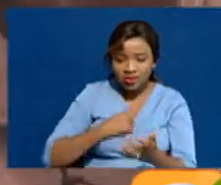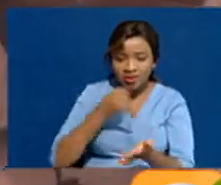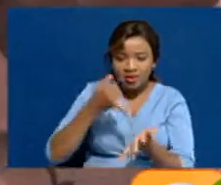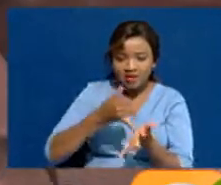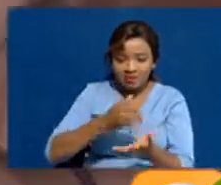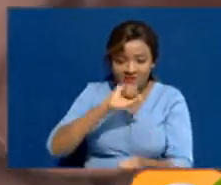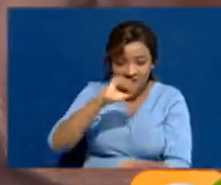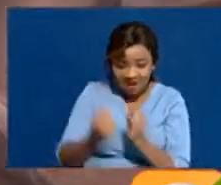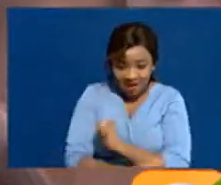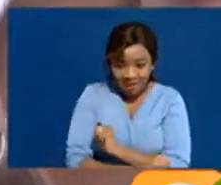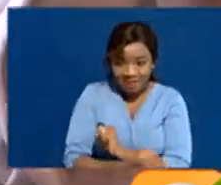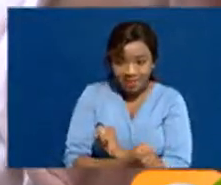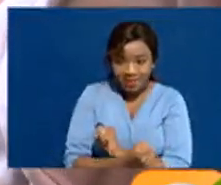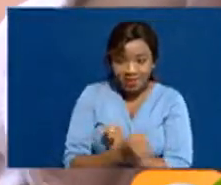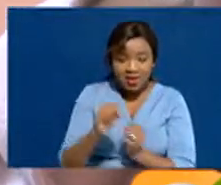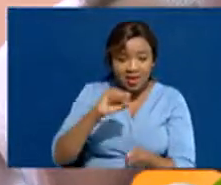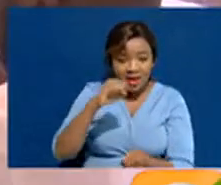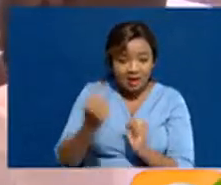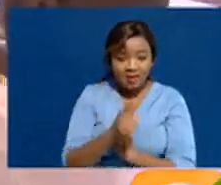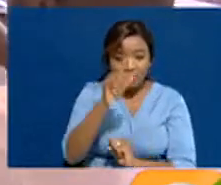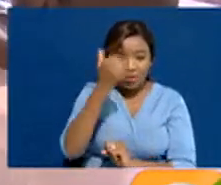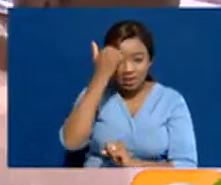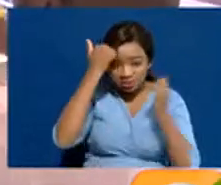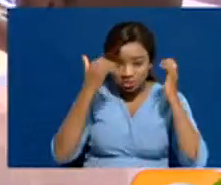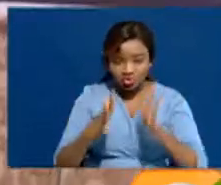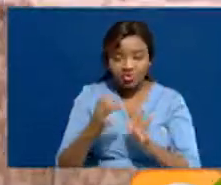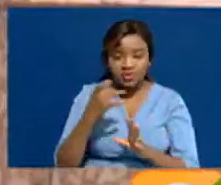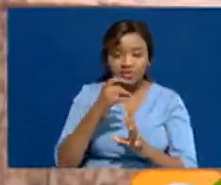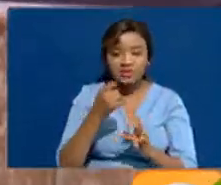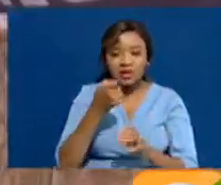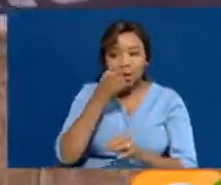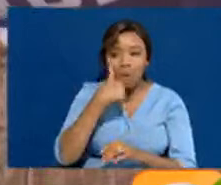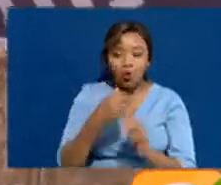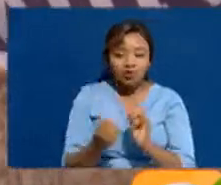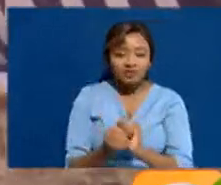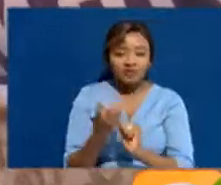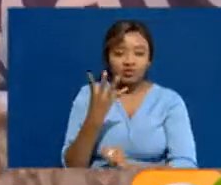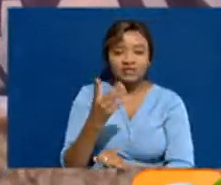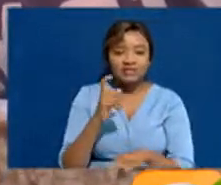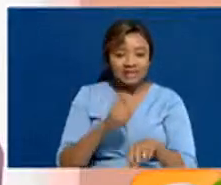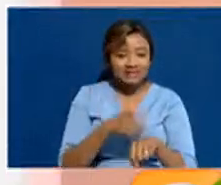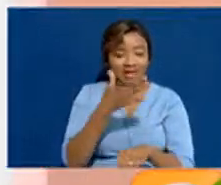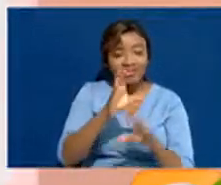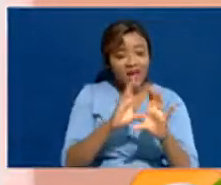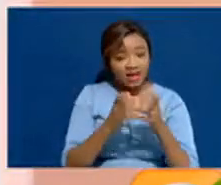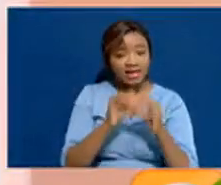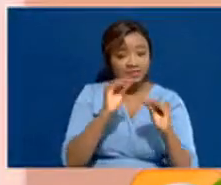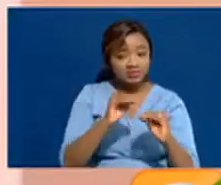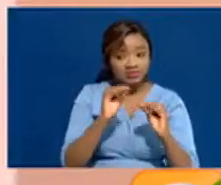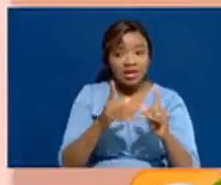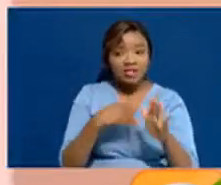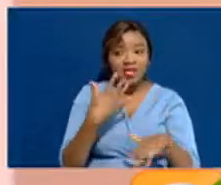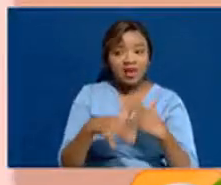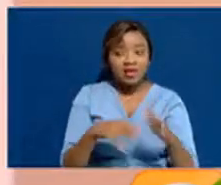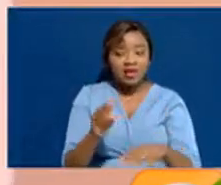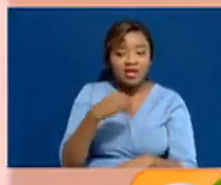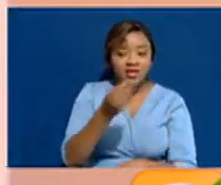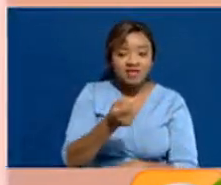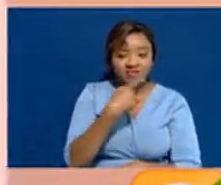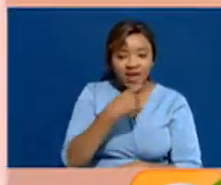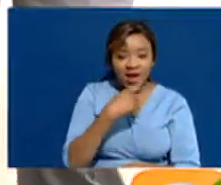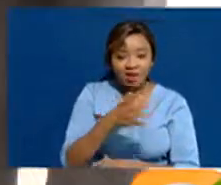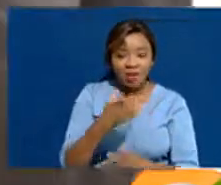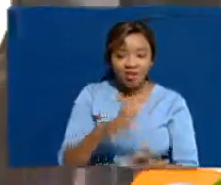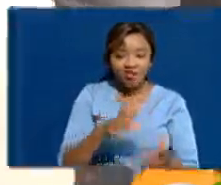Juma anatuhumiwa kumbaka mwanafunzi wa miaka 14 shuleni anakofunza na baadaye kumpa dawa za kutoa mimba